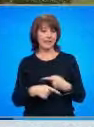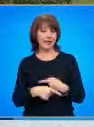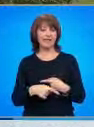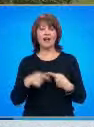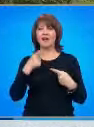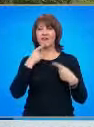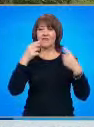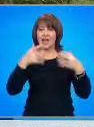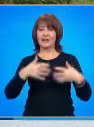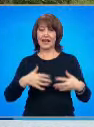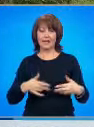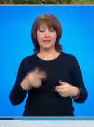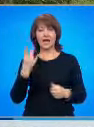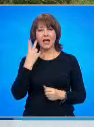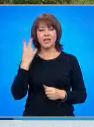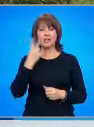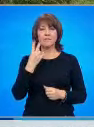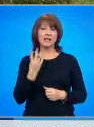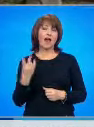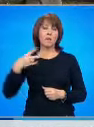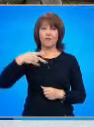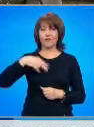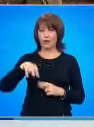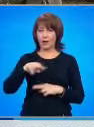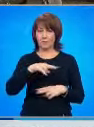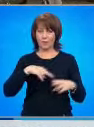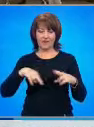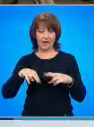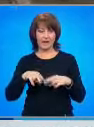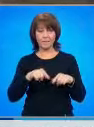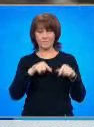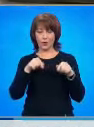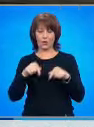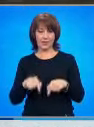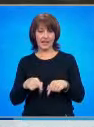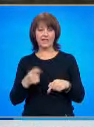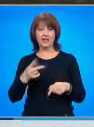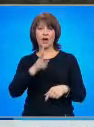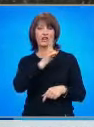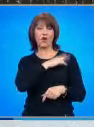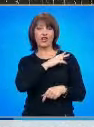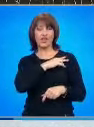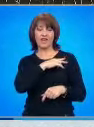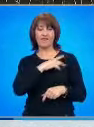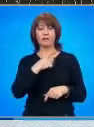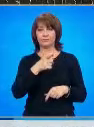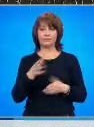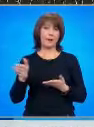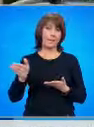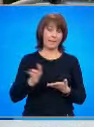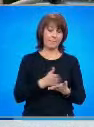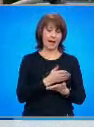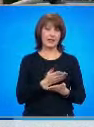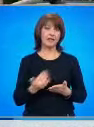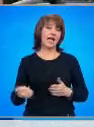Александровска болница, и се разбраха за повторна проверка. Докато стигнем до днес, когато шефът на Александровска болница беше отстранен, а на